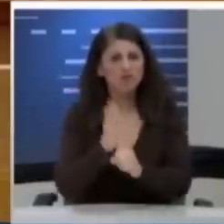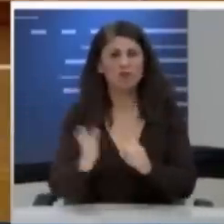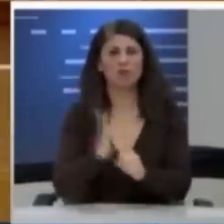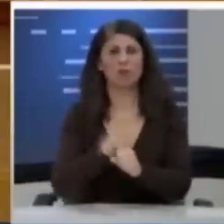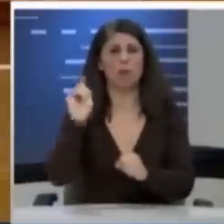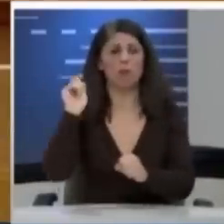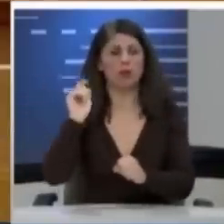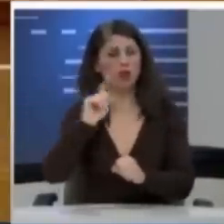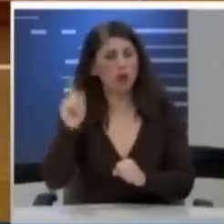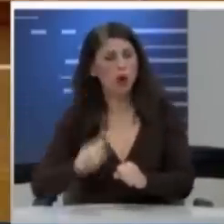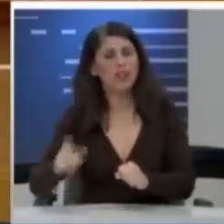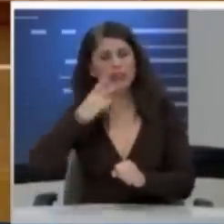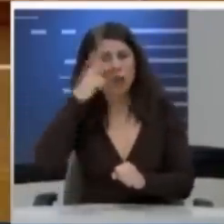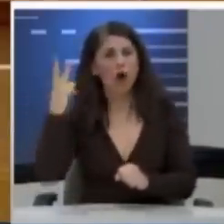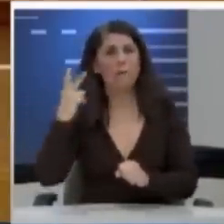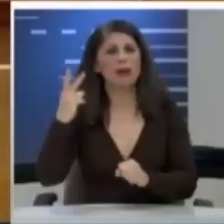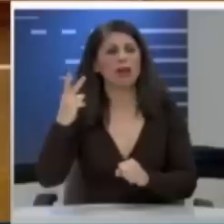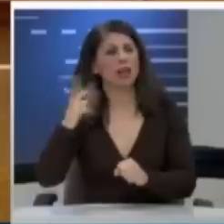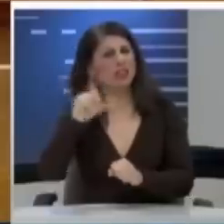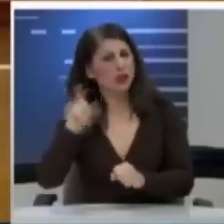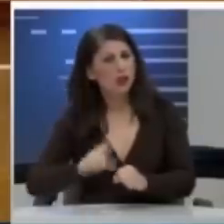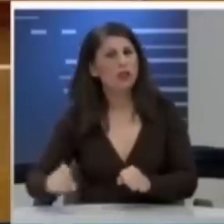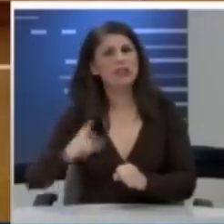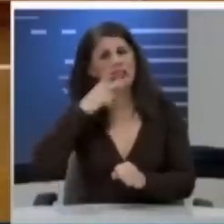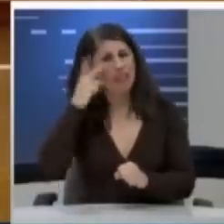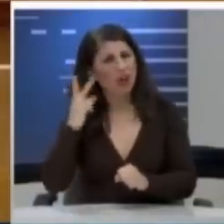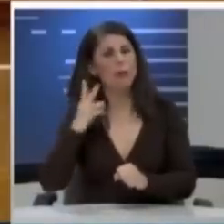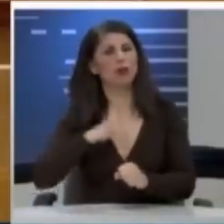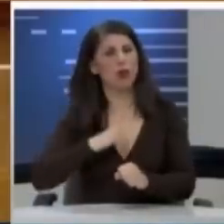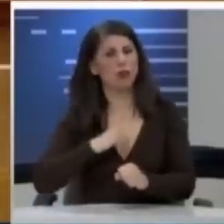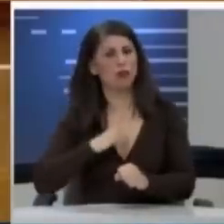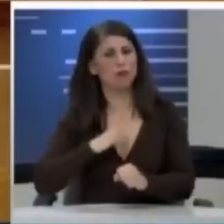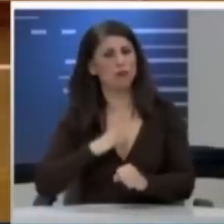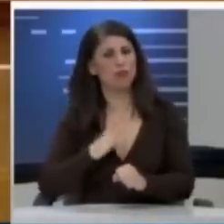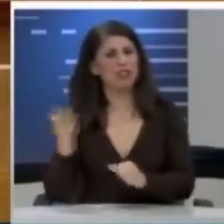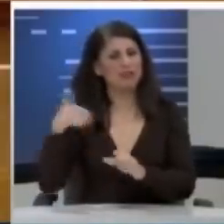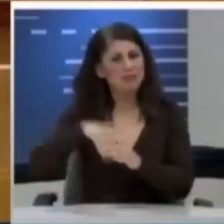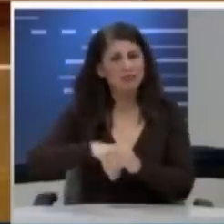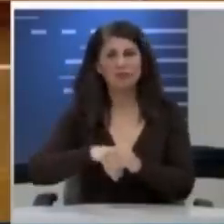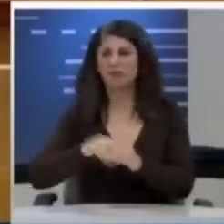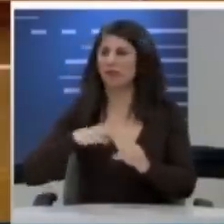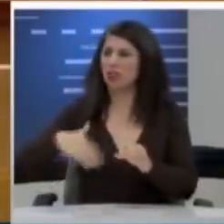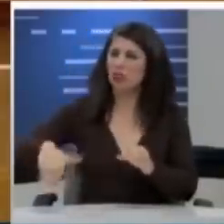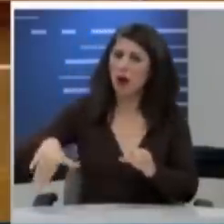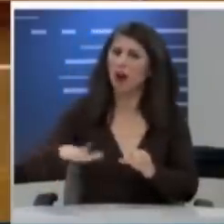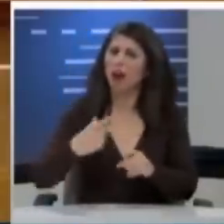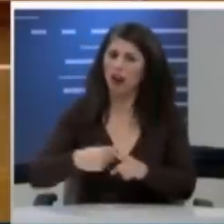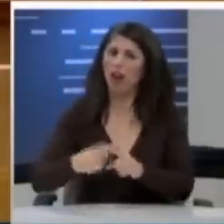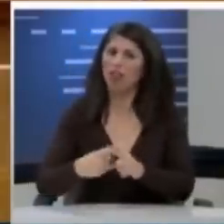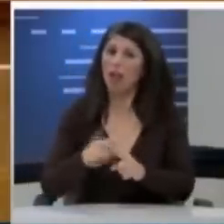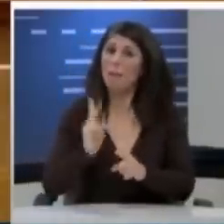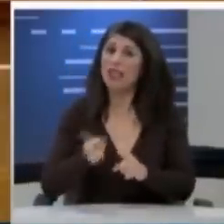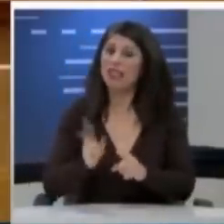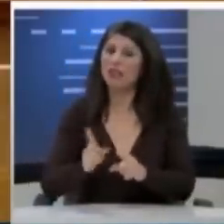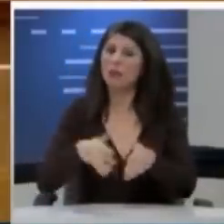και της νεολαίας, που τους εμπλέκει ολοένα και πιο βαθιά σε επικίνδυνα ιμπεριαλιστικά σχέδια, που